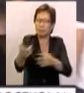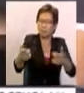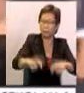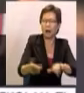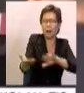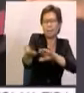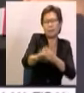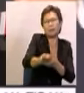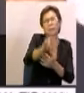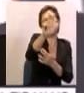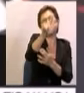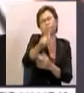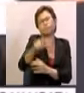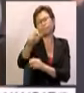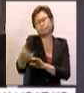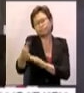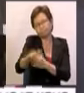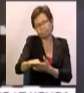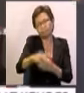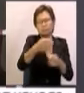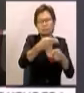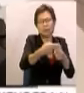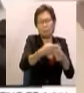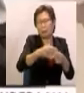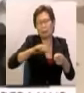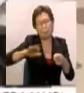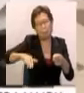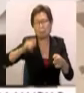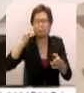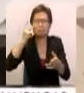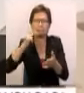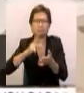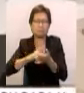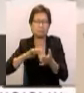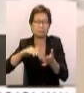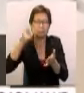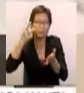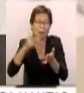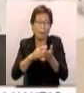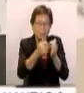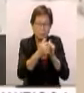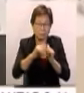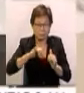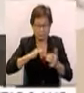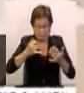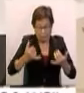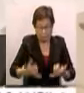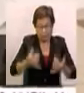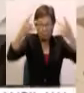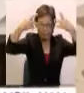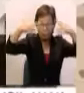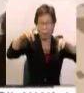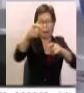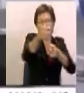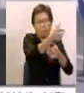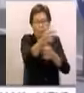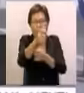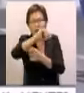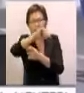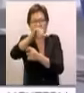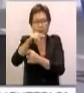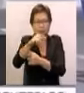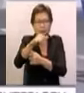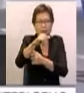mengorbankan 3 nyawa, namun identiti mereka masih belum dikenal pasti. Bersama saya pada ketika ini ialah pengarah bomba Jabatan